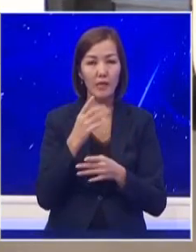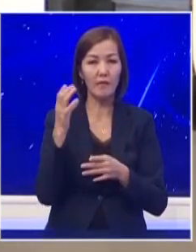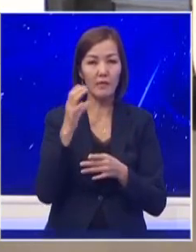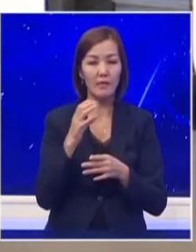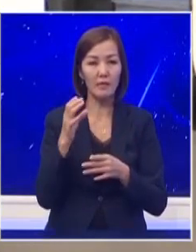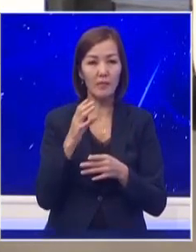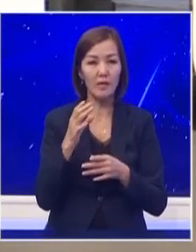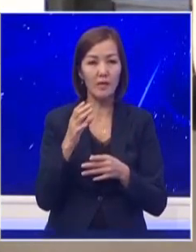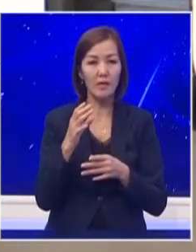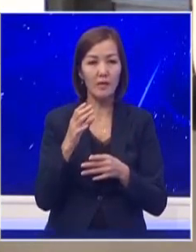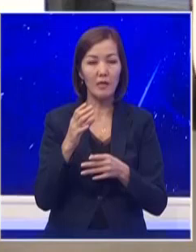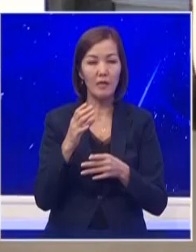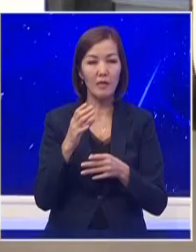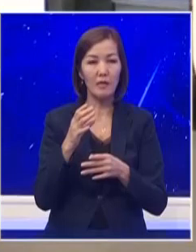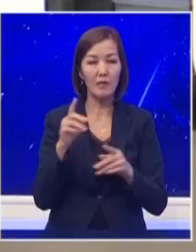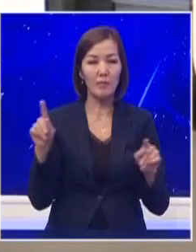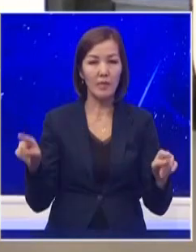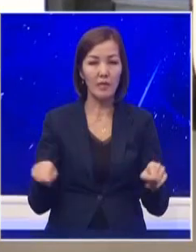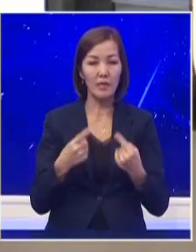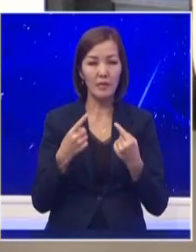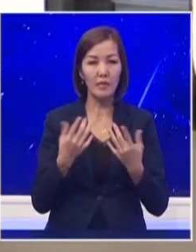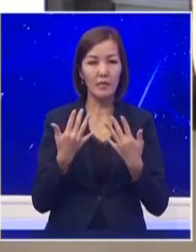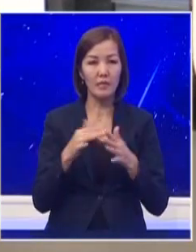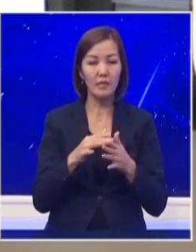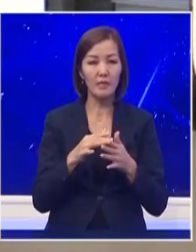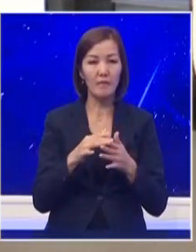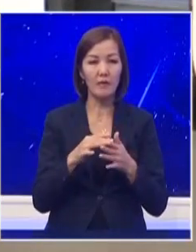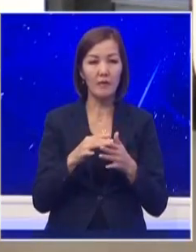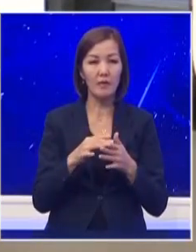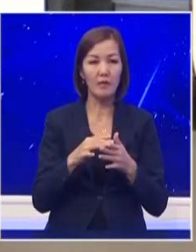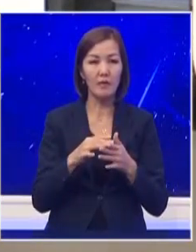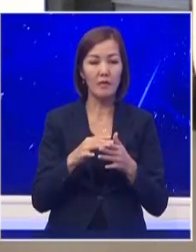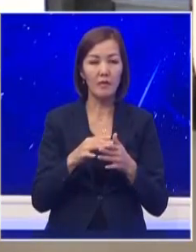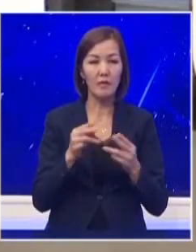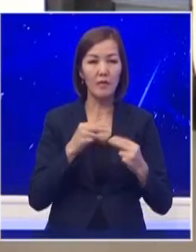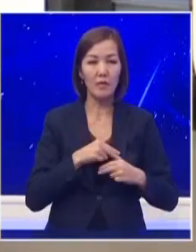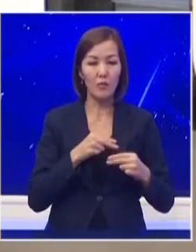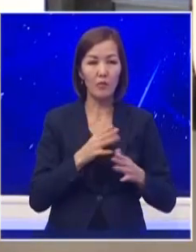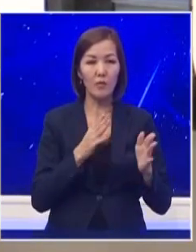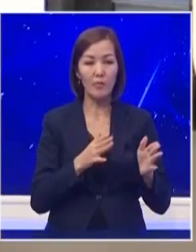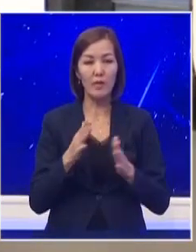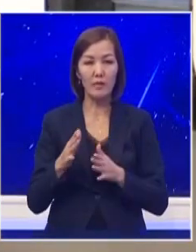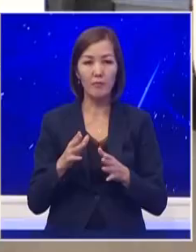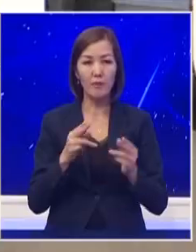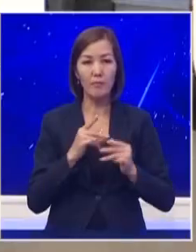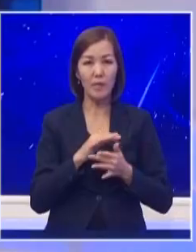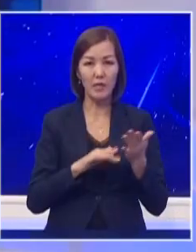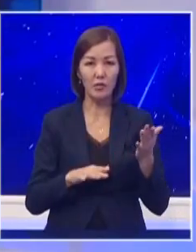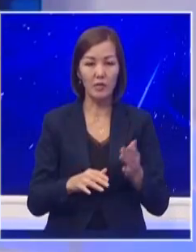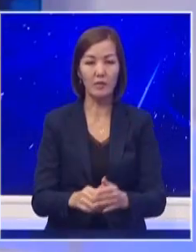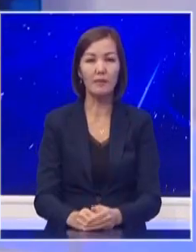именно в отношении модернизации сельского здравоохранения работа поэтапно продолжается